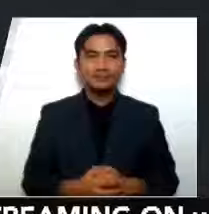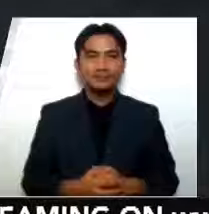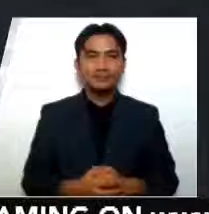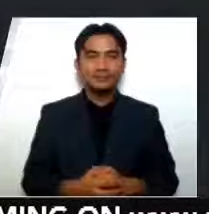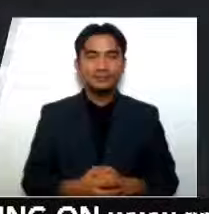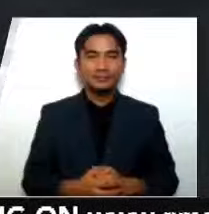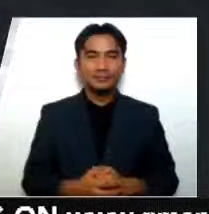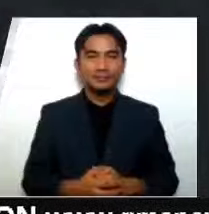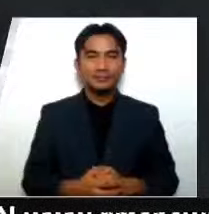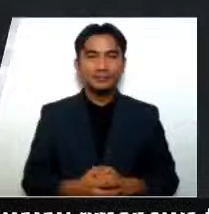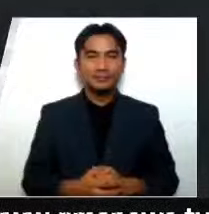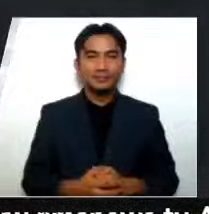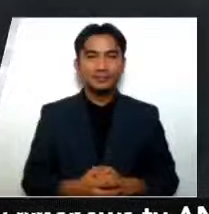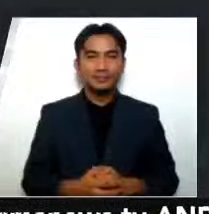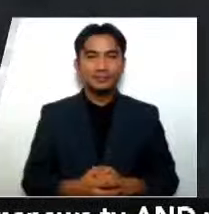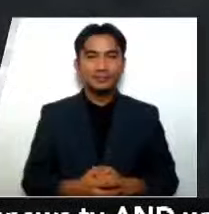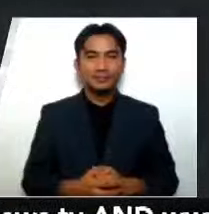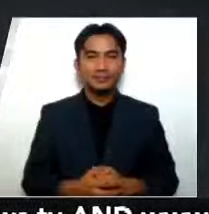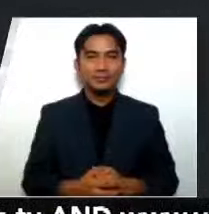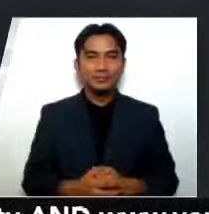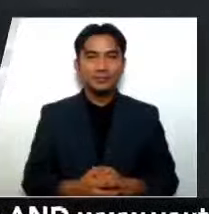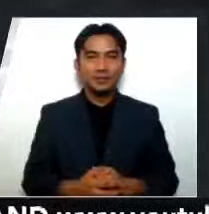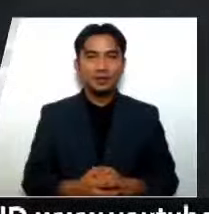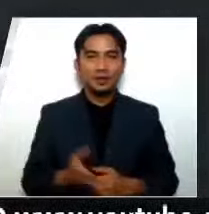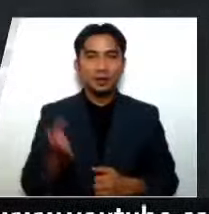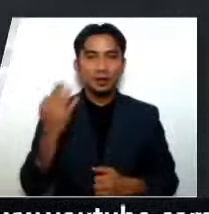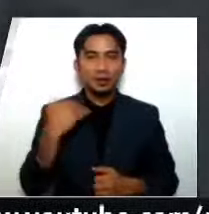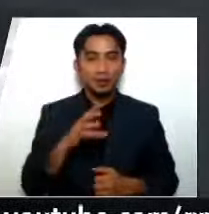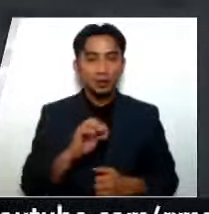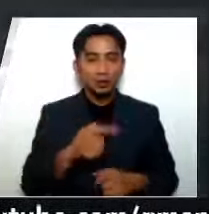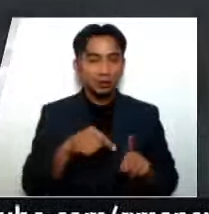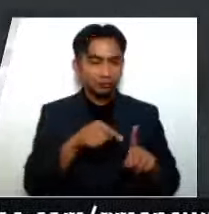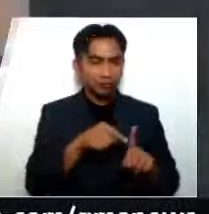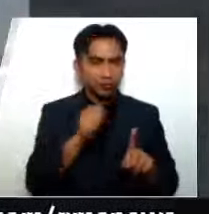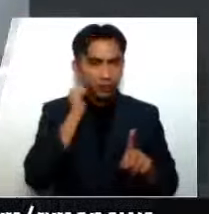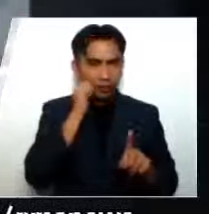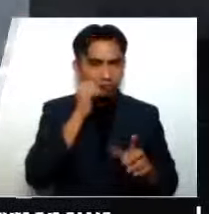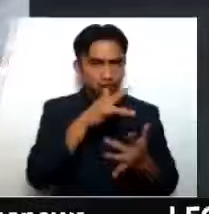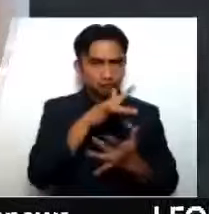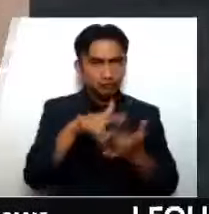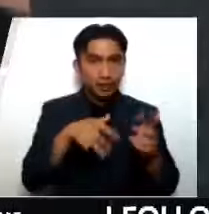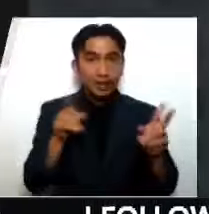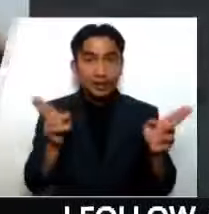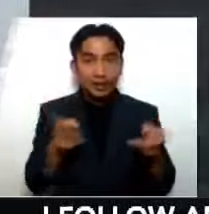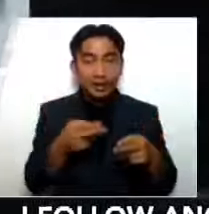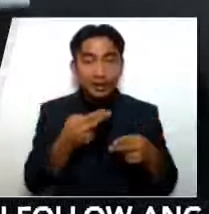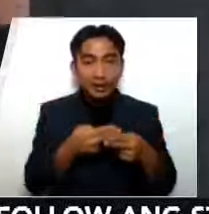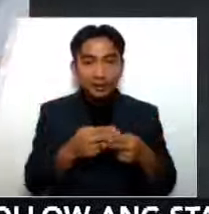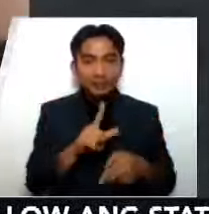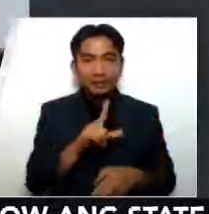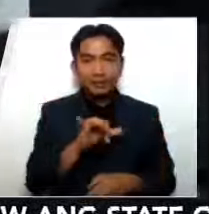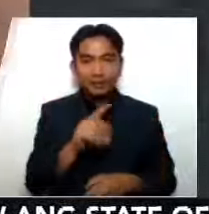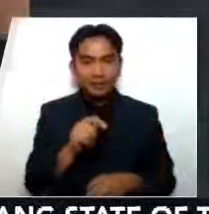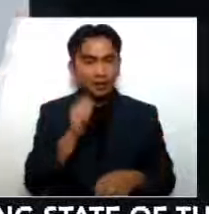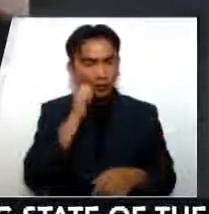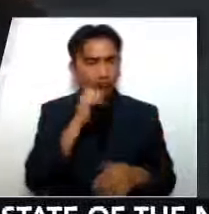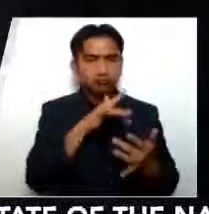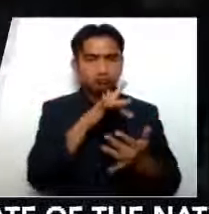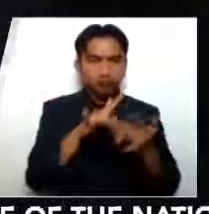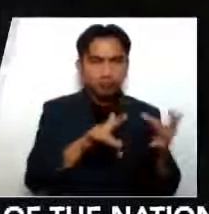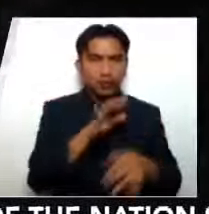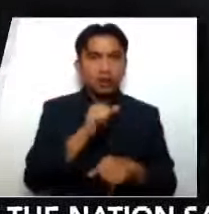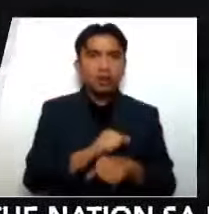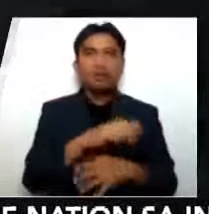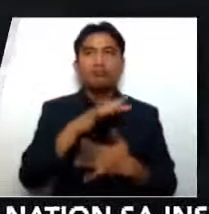Ang dating asong gala na si Liit, talagang palagala. Mahilig maglakwatsa kaya madalas